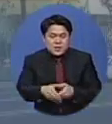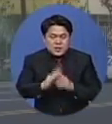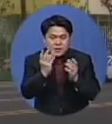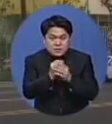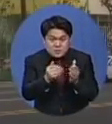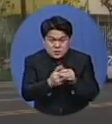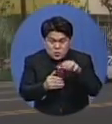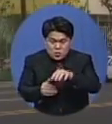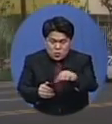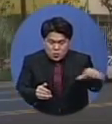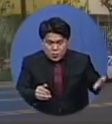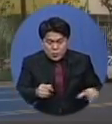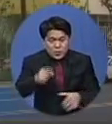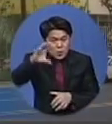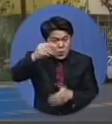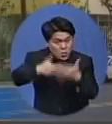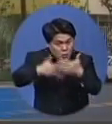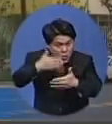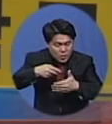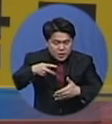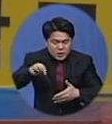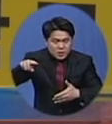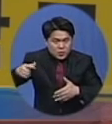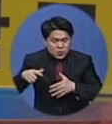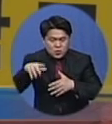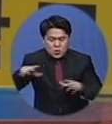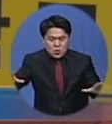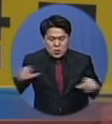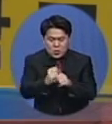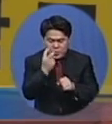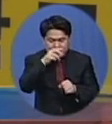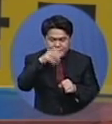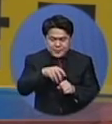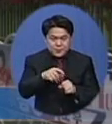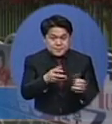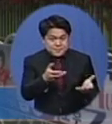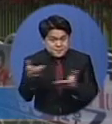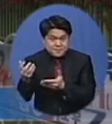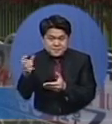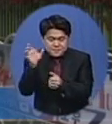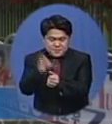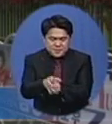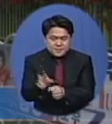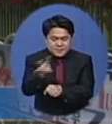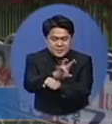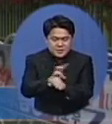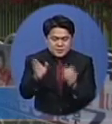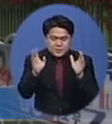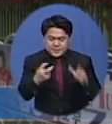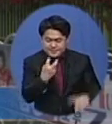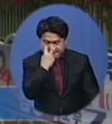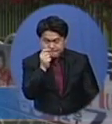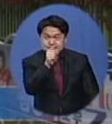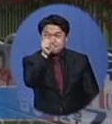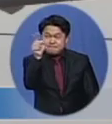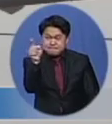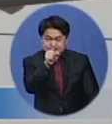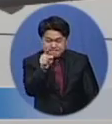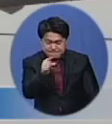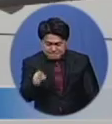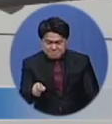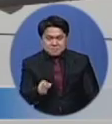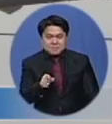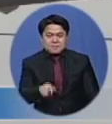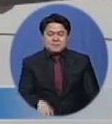어린이 보호구역 내 CCTV는 시군 CCTV 통합관제센터로 이관돼 24시간 관제요원이 모니터링하게